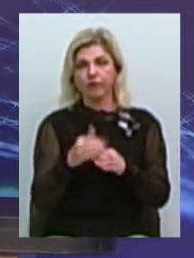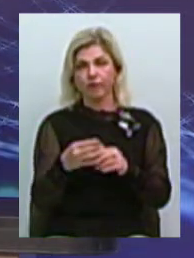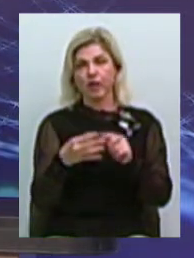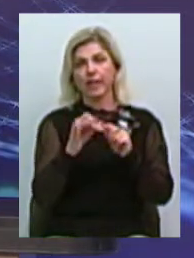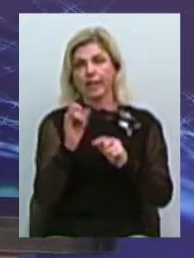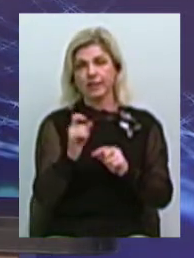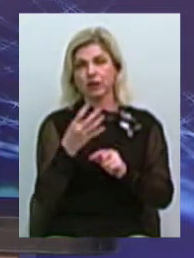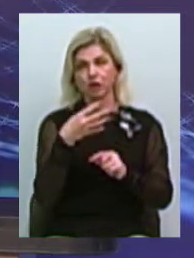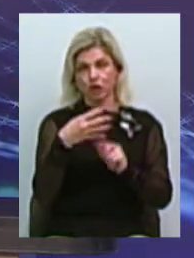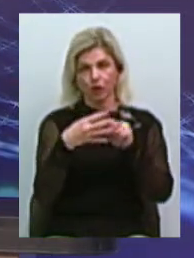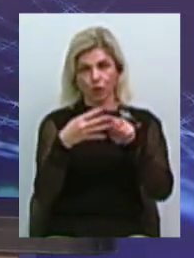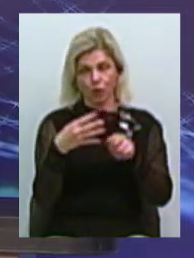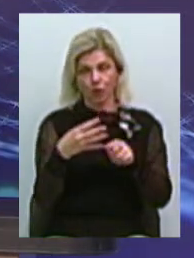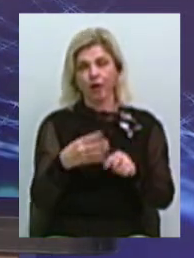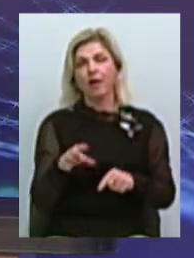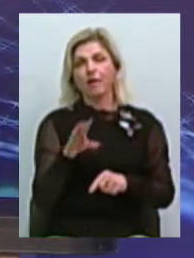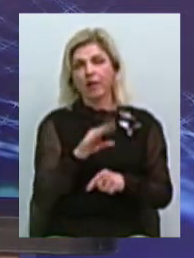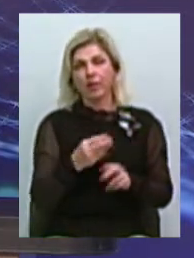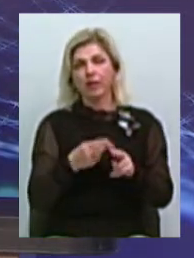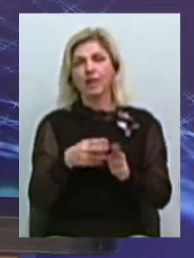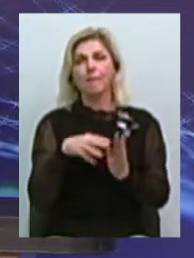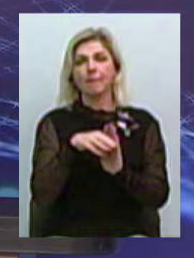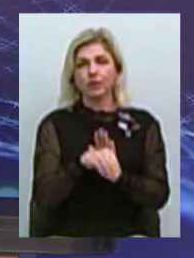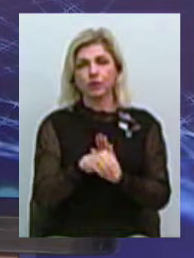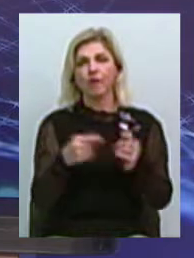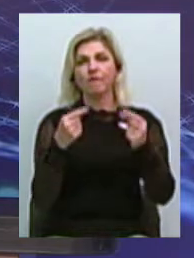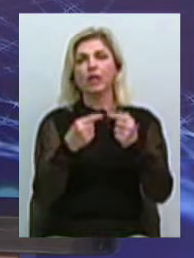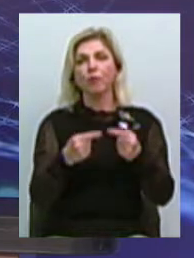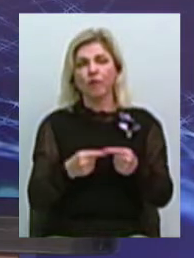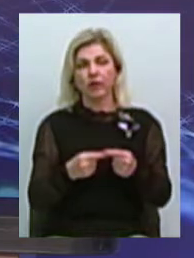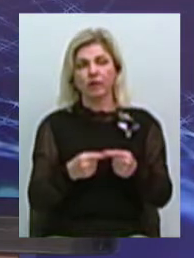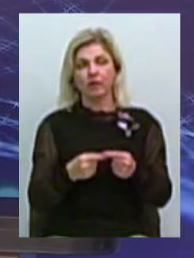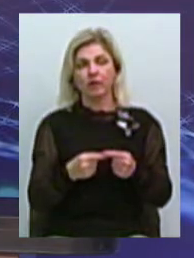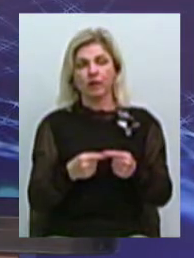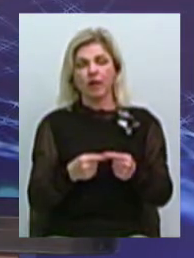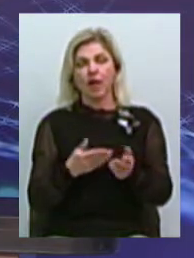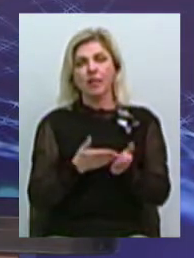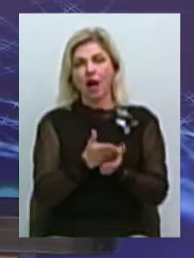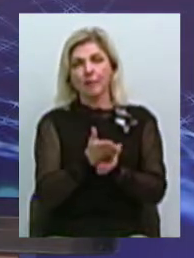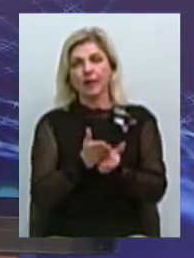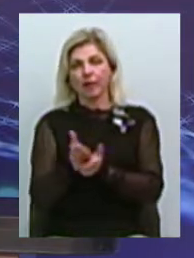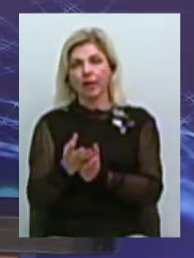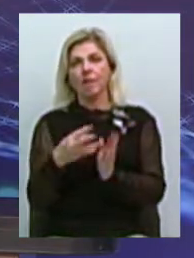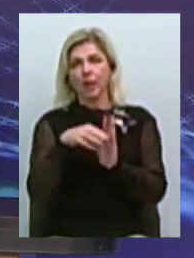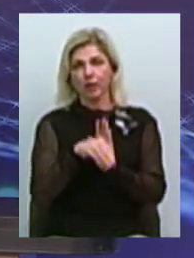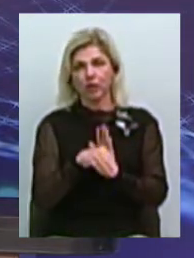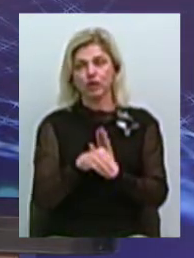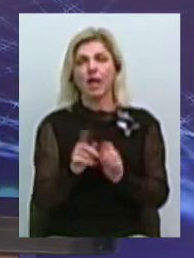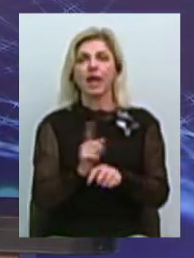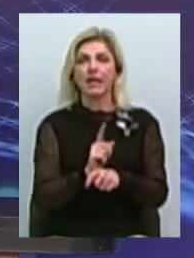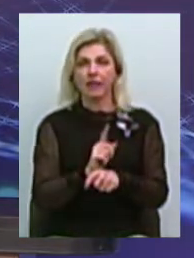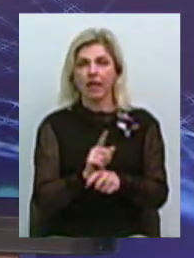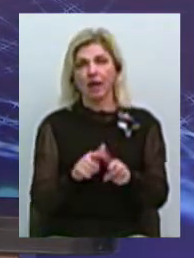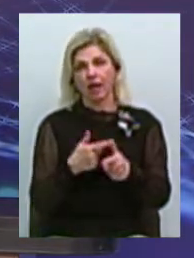я щойно назвала, вона вміщує відповідно це напрямки, а вона вміщує відповідно критерії або